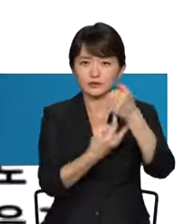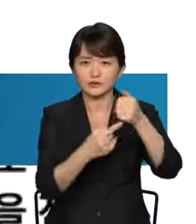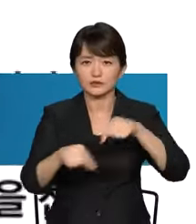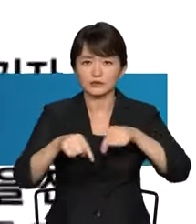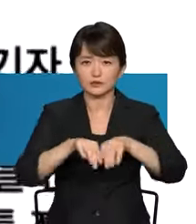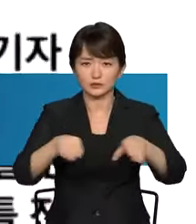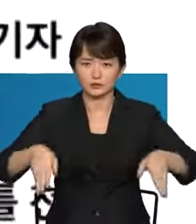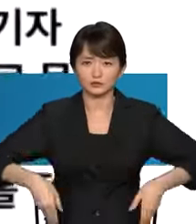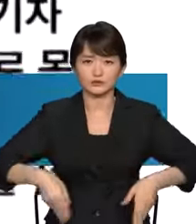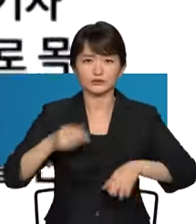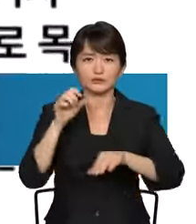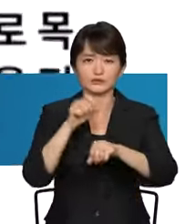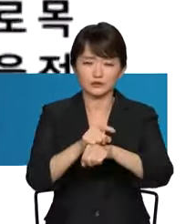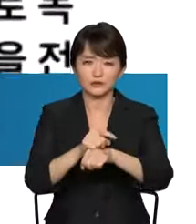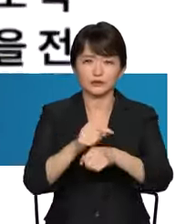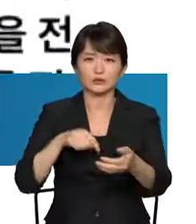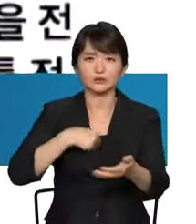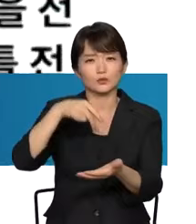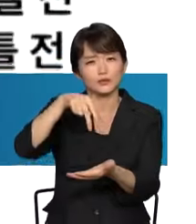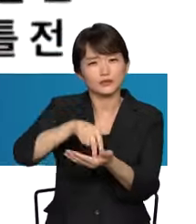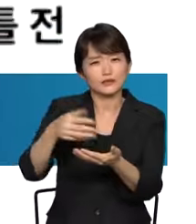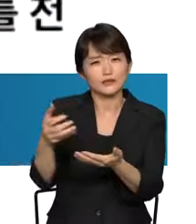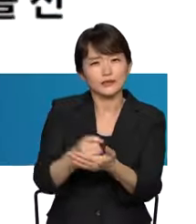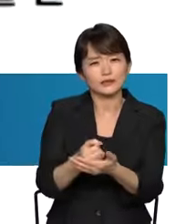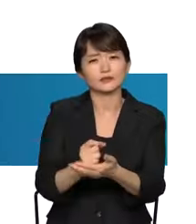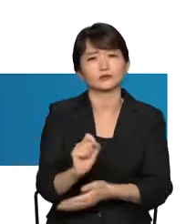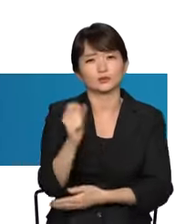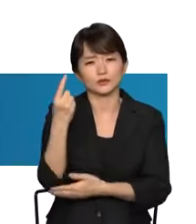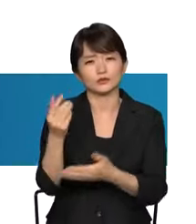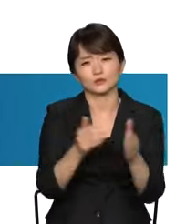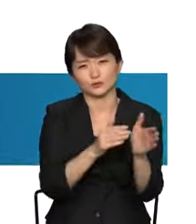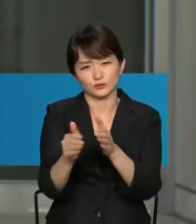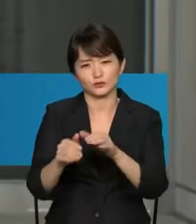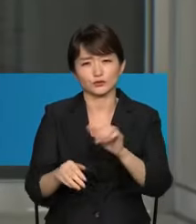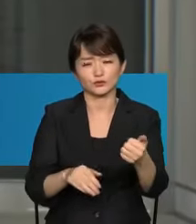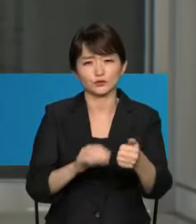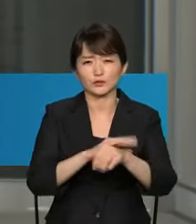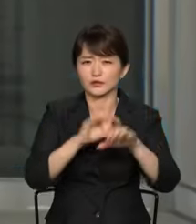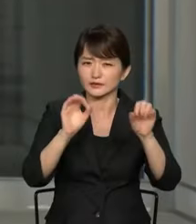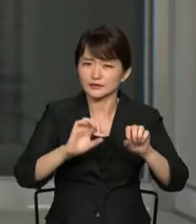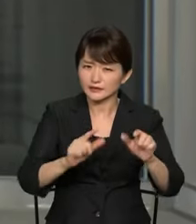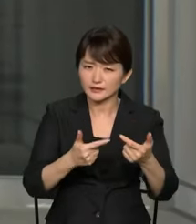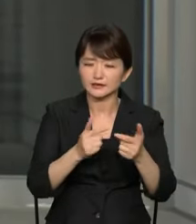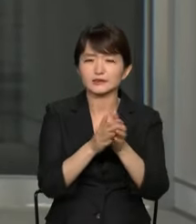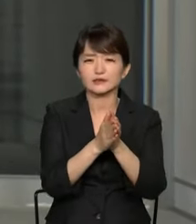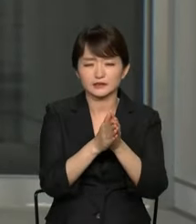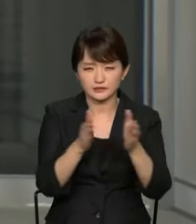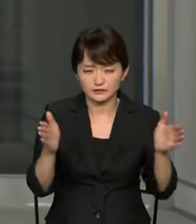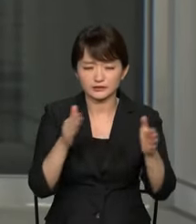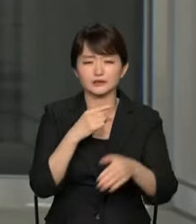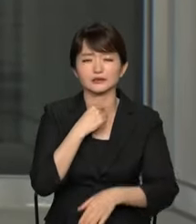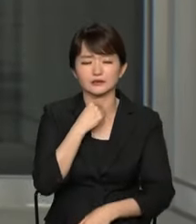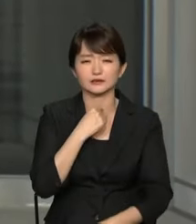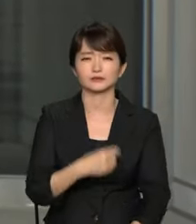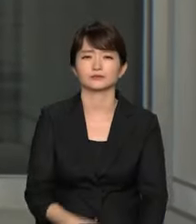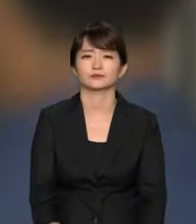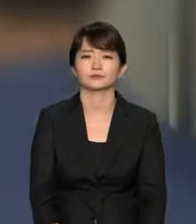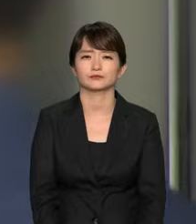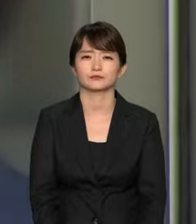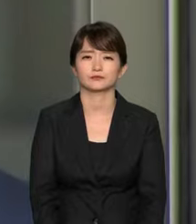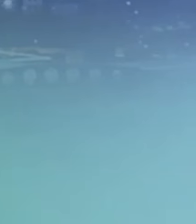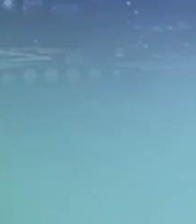독립성을 확보하는 단초를 마련하는게 죽음을 헛되지 않게 하는 시작이길 바란다고 했습니다 C